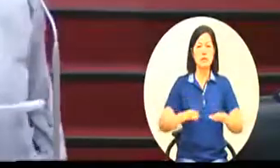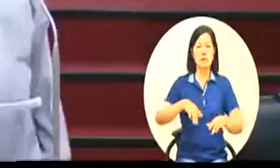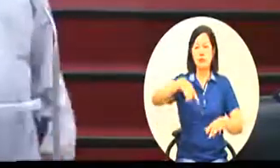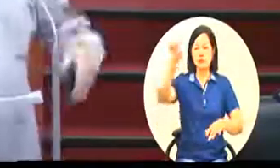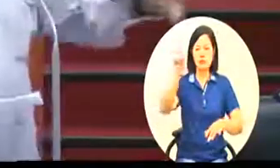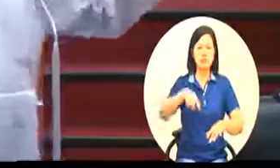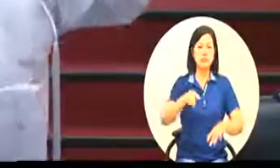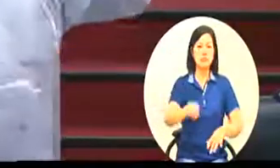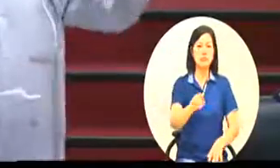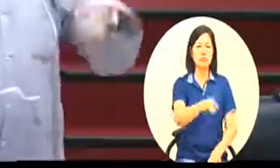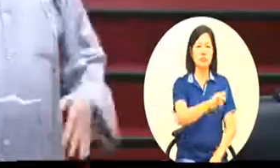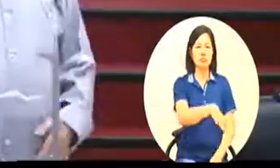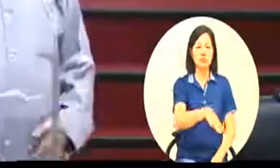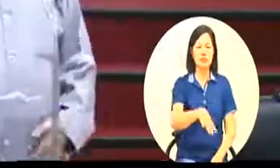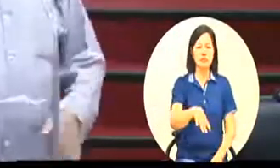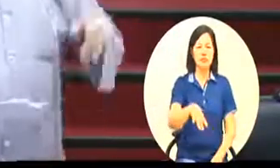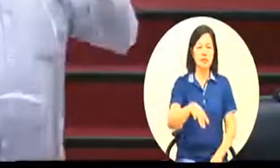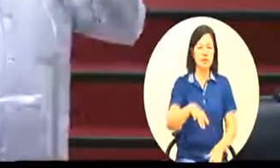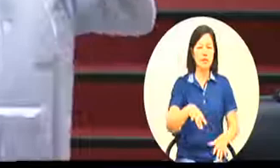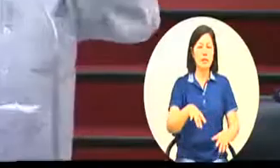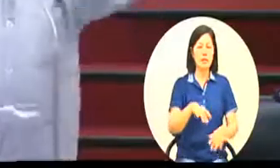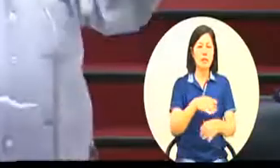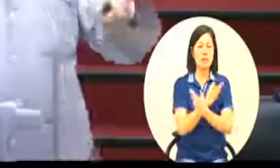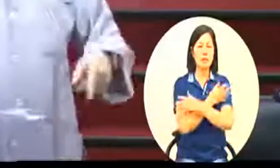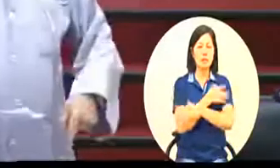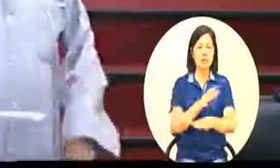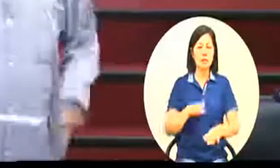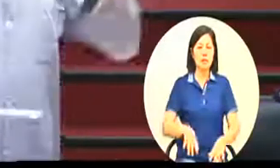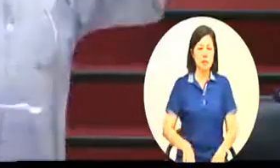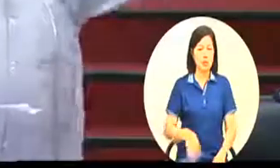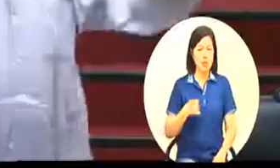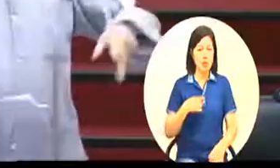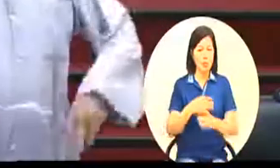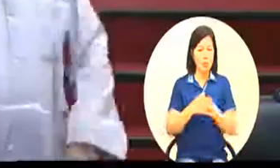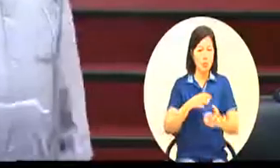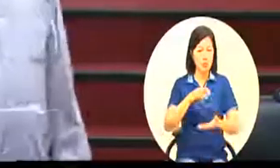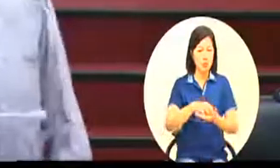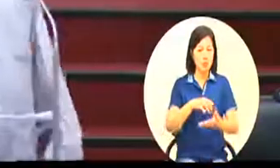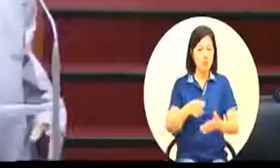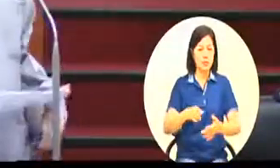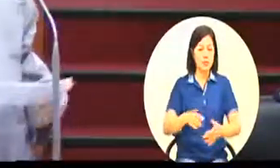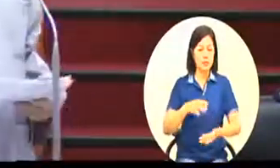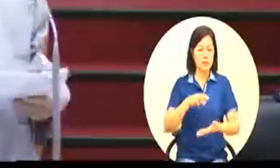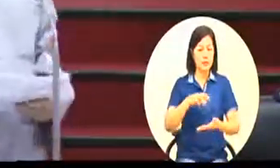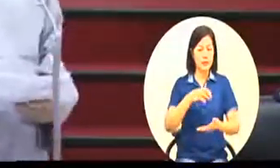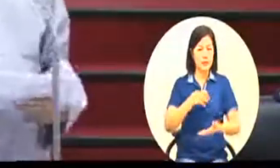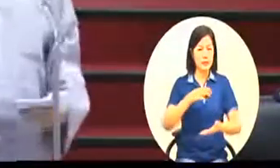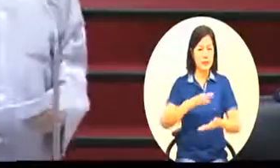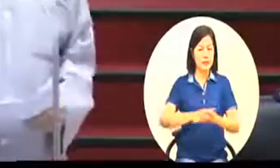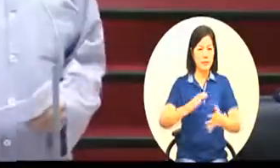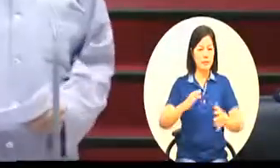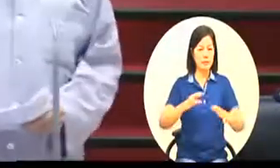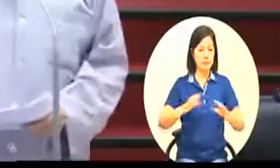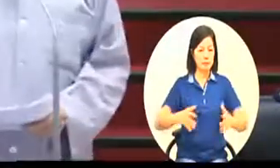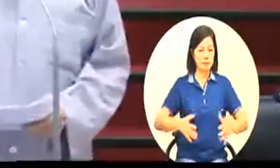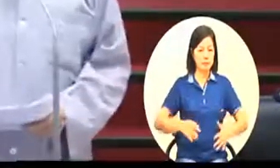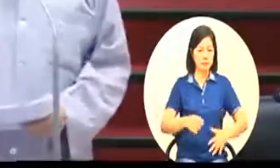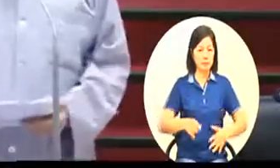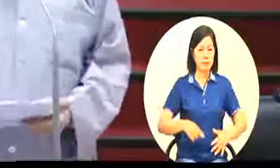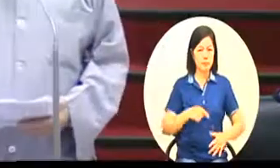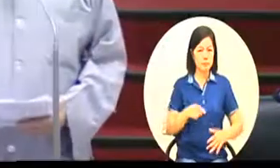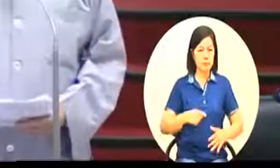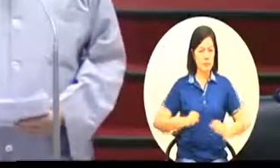岭，三餐五啊二五油，我保证阿扁啊一顿食三碗公饭啊，太难咧，甲糟蹋